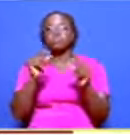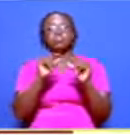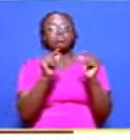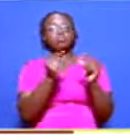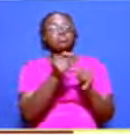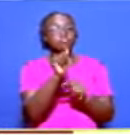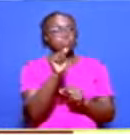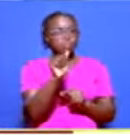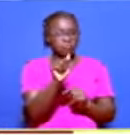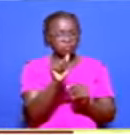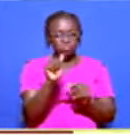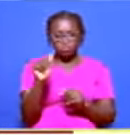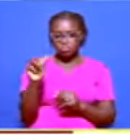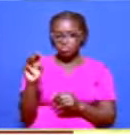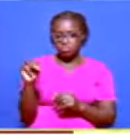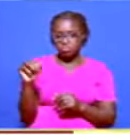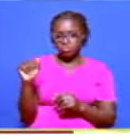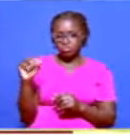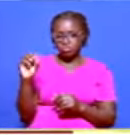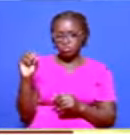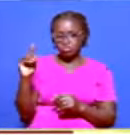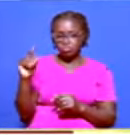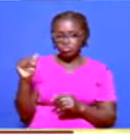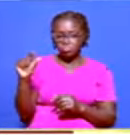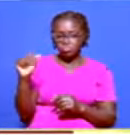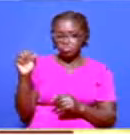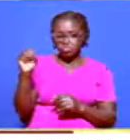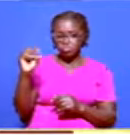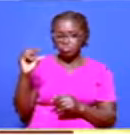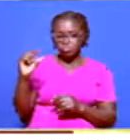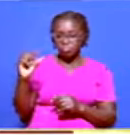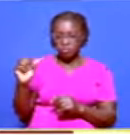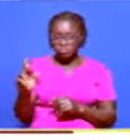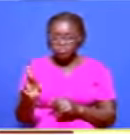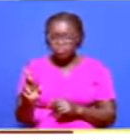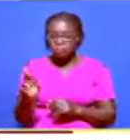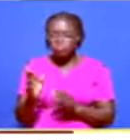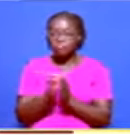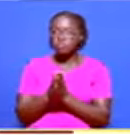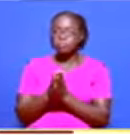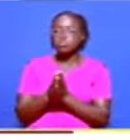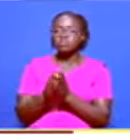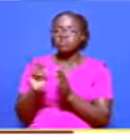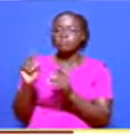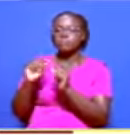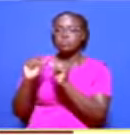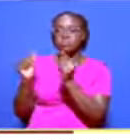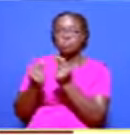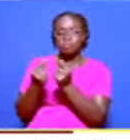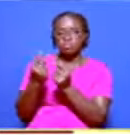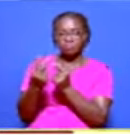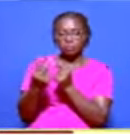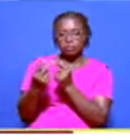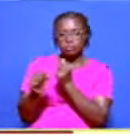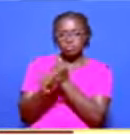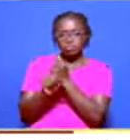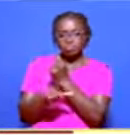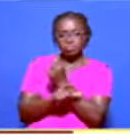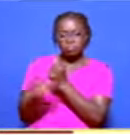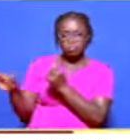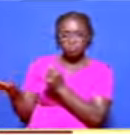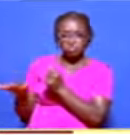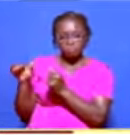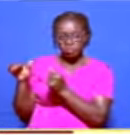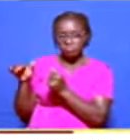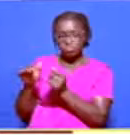pamoja na Madagascar, Tunisia na Zambia, huko kundi la pili likiwa na Senegal, Zimbabwe na Cote d'Ivoire. Meneja wa